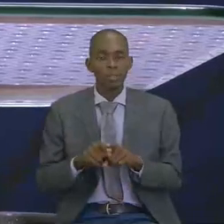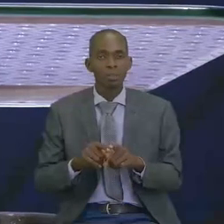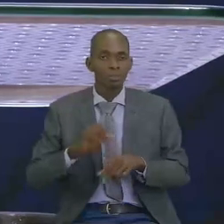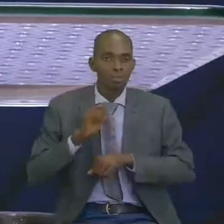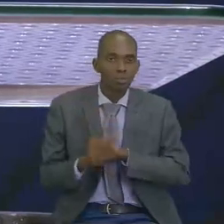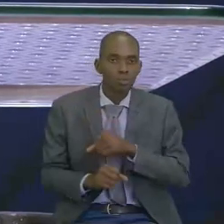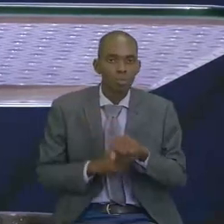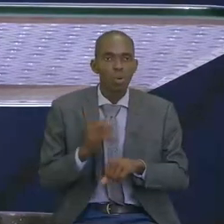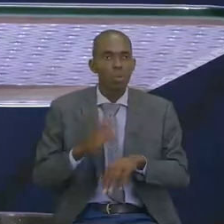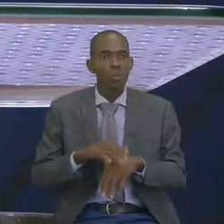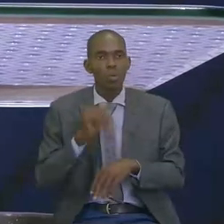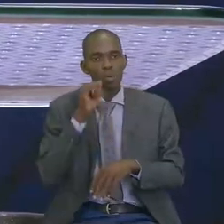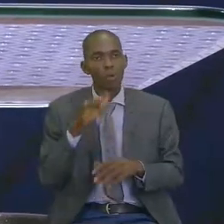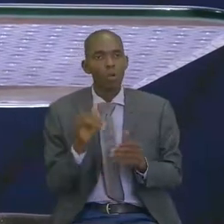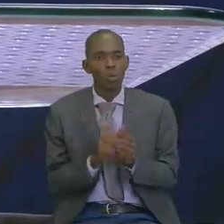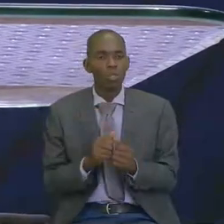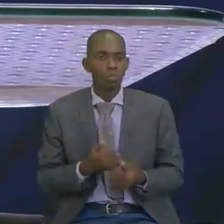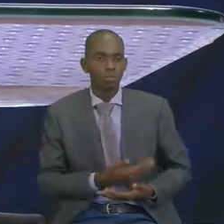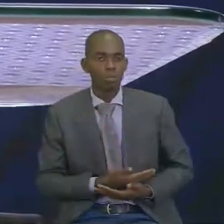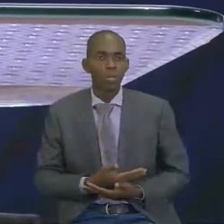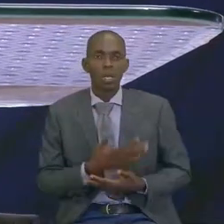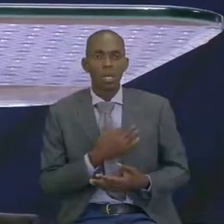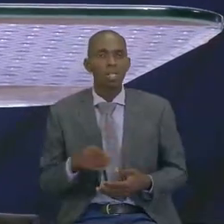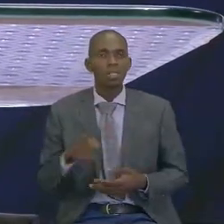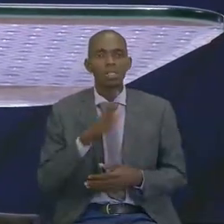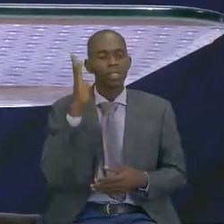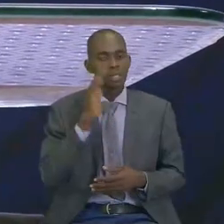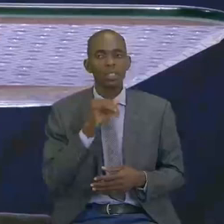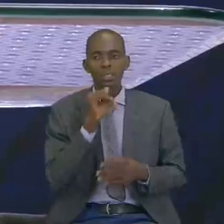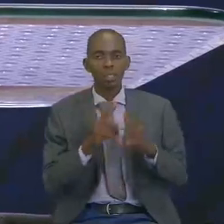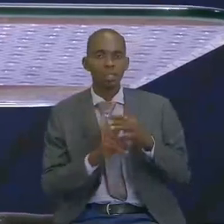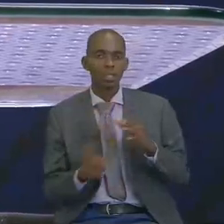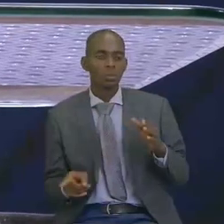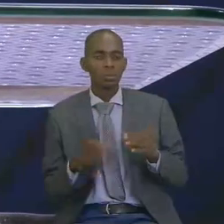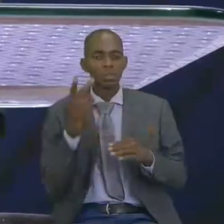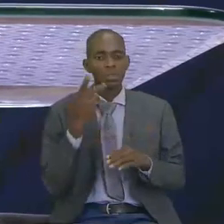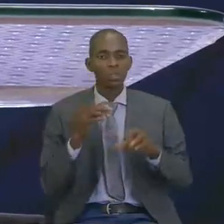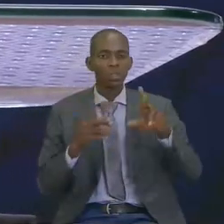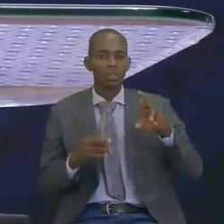femme enceinte, et ils n'échapperont point.